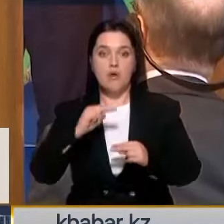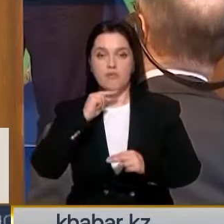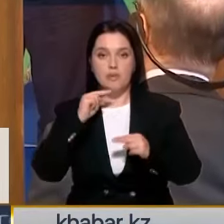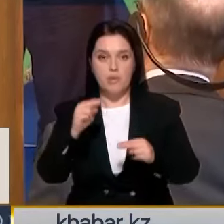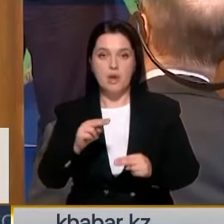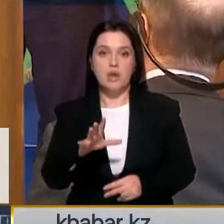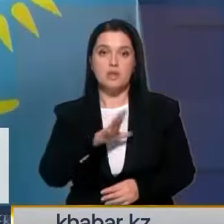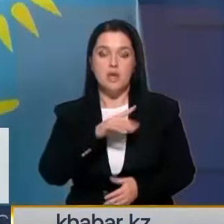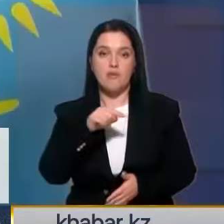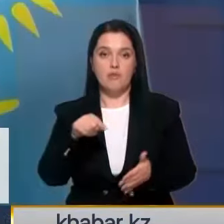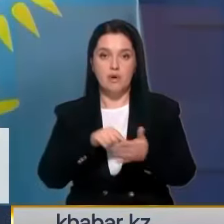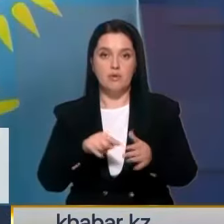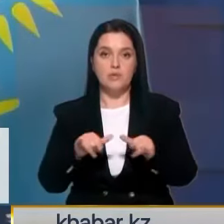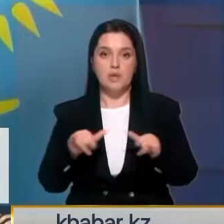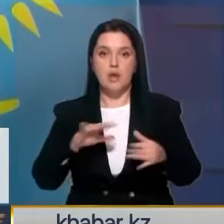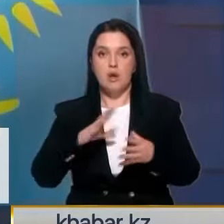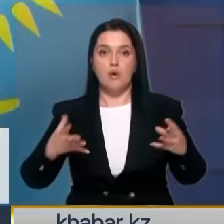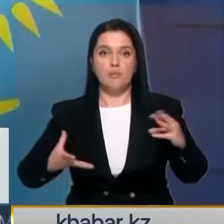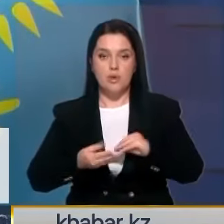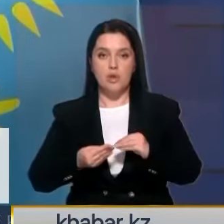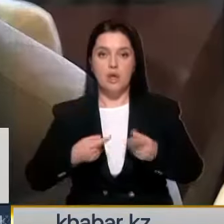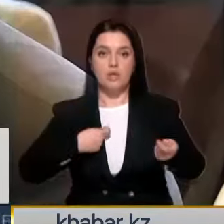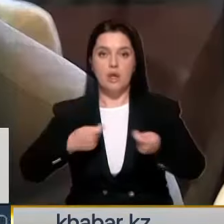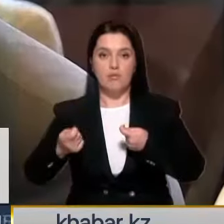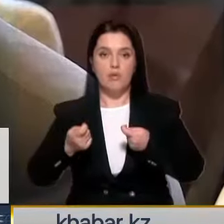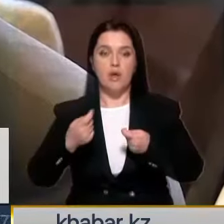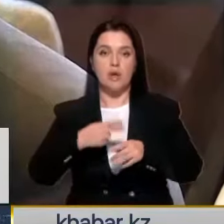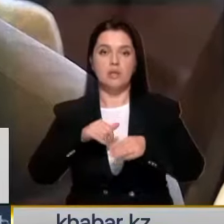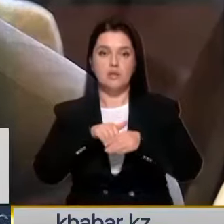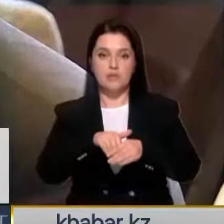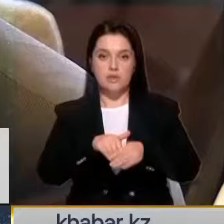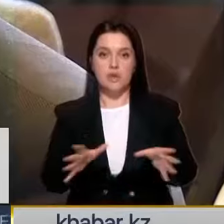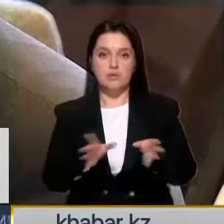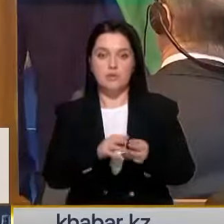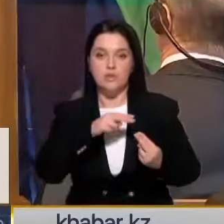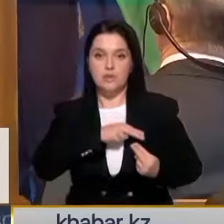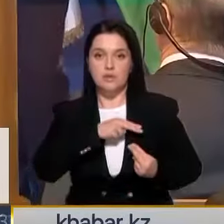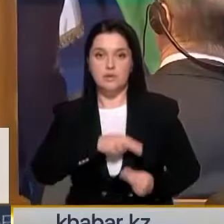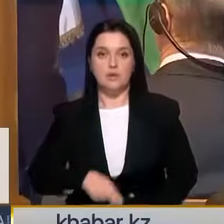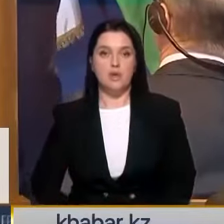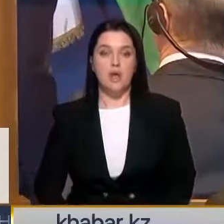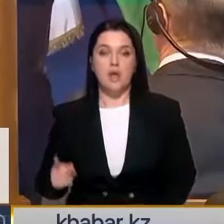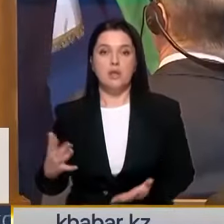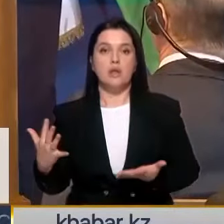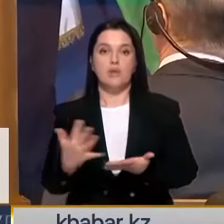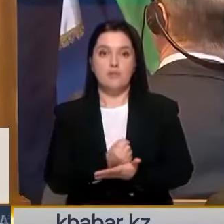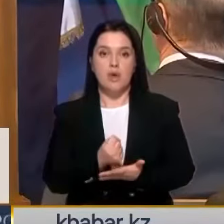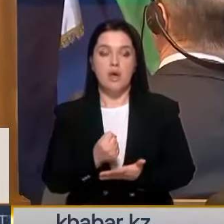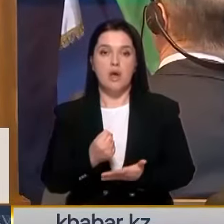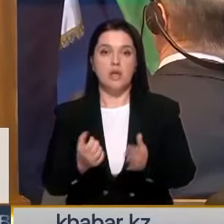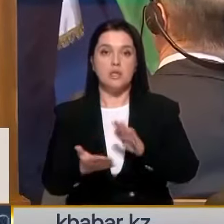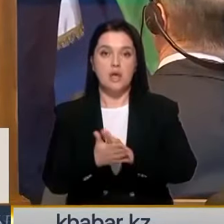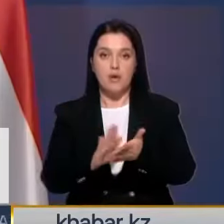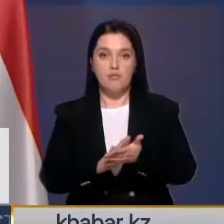трансснаб вопросы увеличения объёмов двусторонней торговли и углубления Инвест сотрудничества в числе достигнутых важных